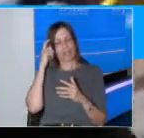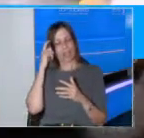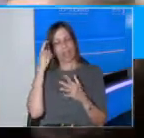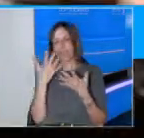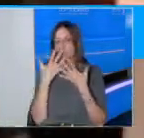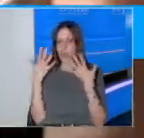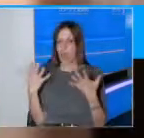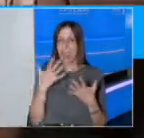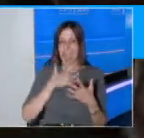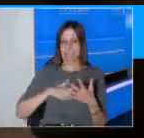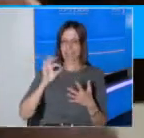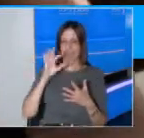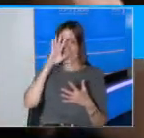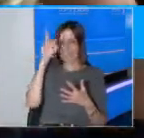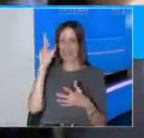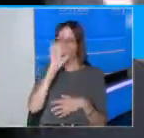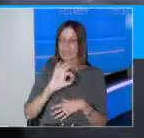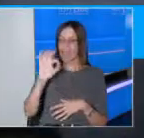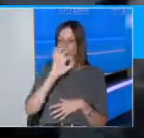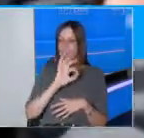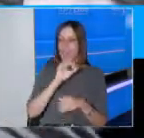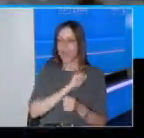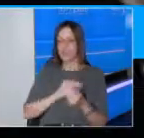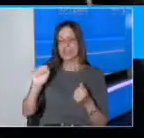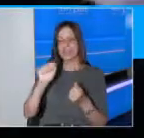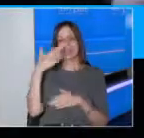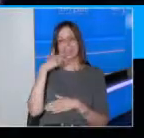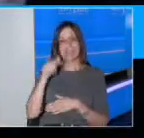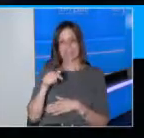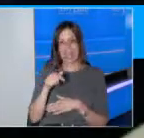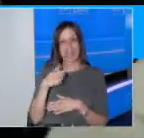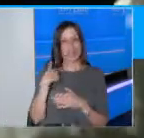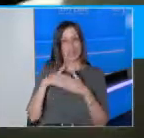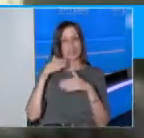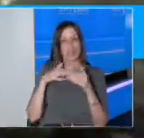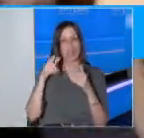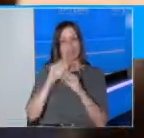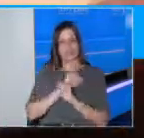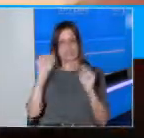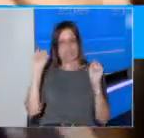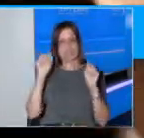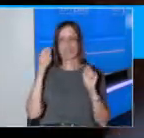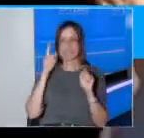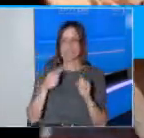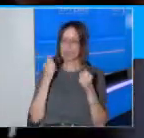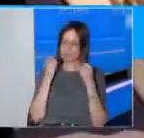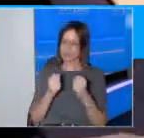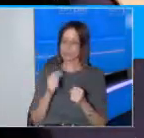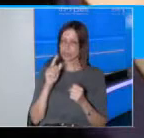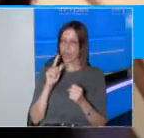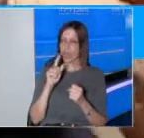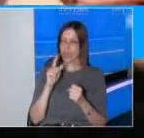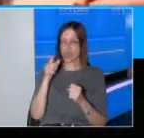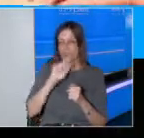שלנו מהרצון האיראני עדיין להשמיד את מדינת ישראל ולבנות פצצה גרעינית, וצריך לוודא לא לתת להם. עכשיו, ממה אני